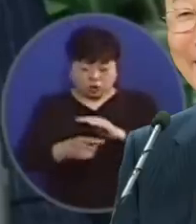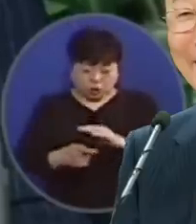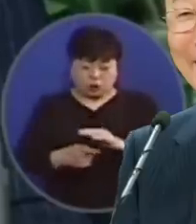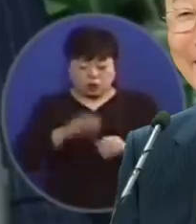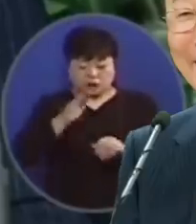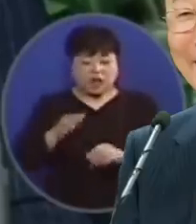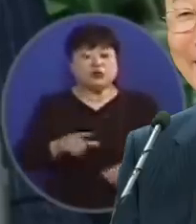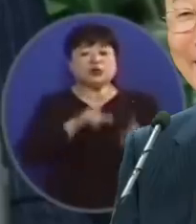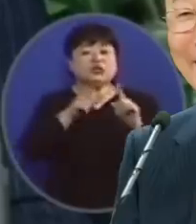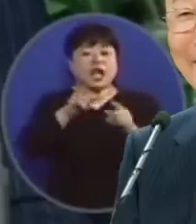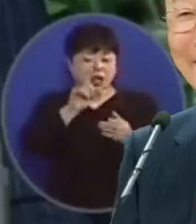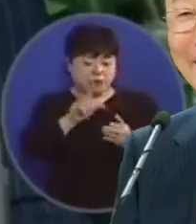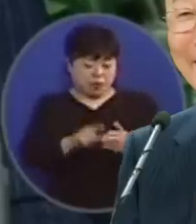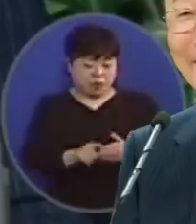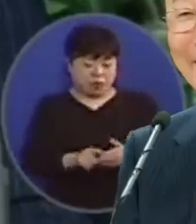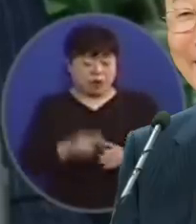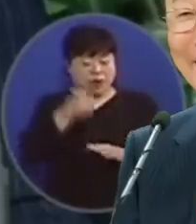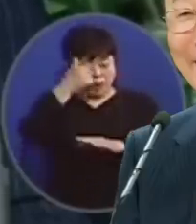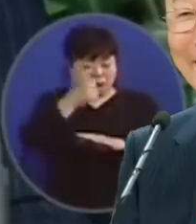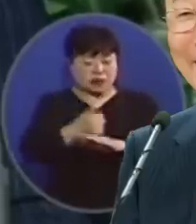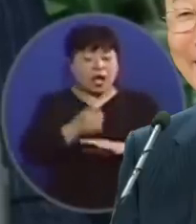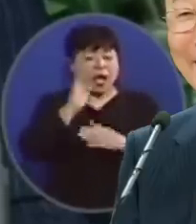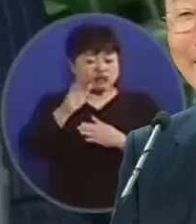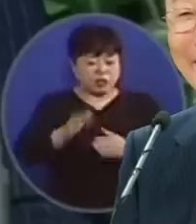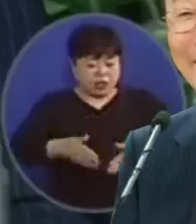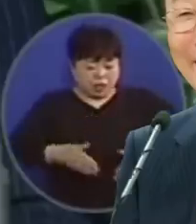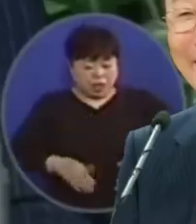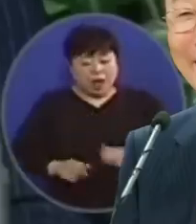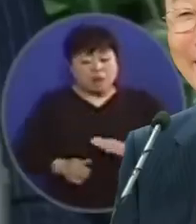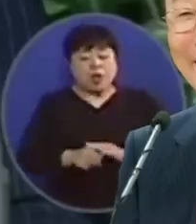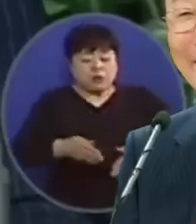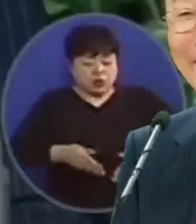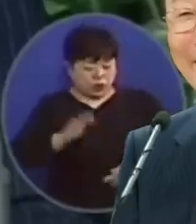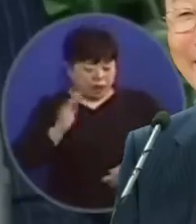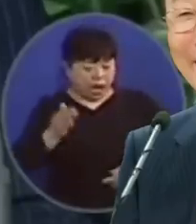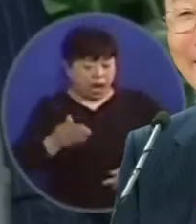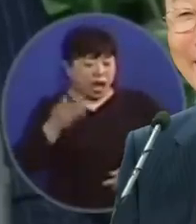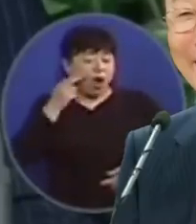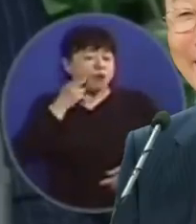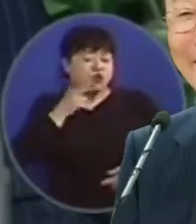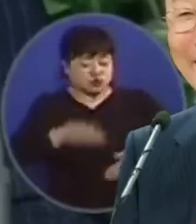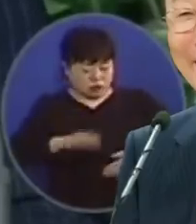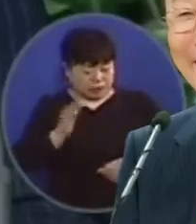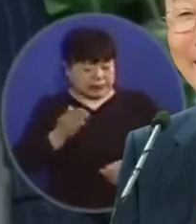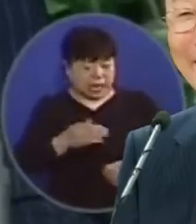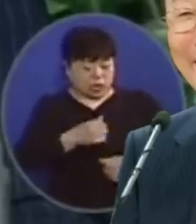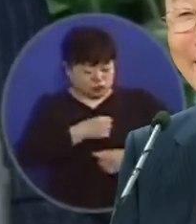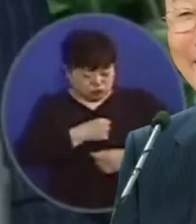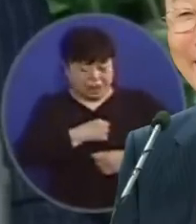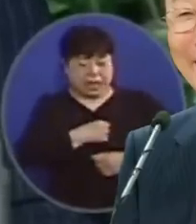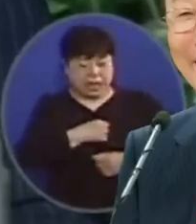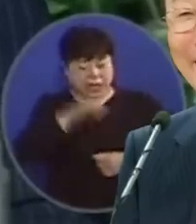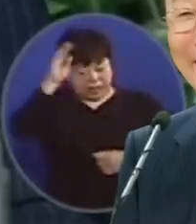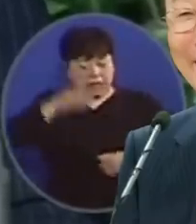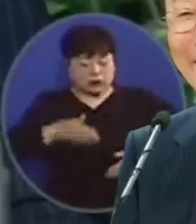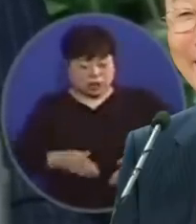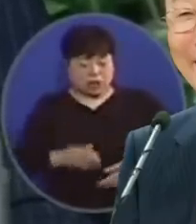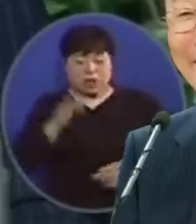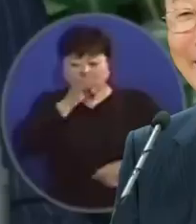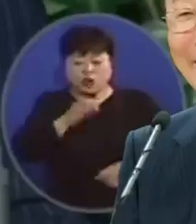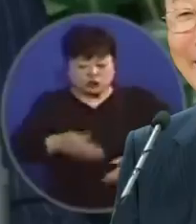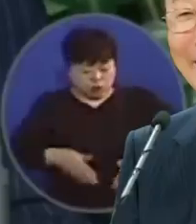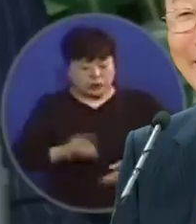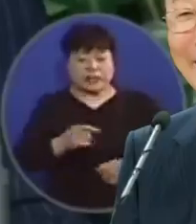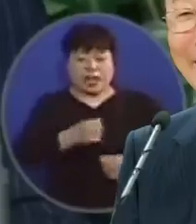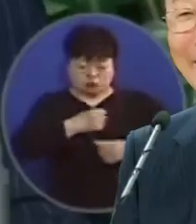잘못 살면은 저 세상에 너 뱀이 되기도 하시고 원숭이도 될 수도 있고 개도 될 수 있고 돼지도 될 수도